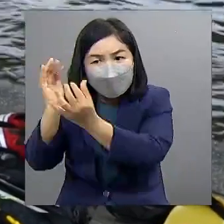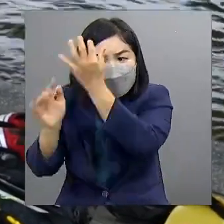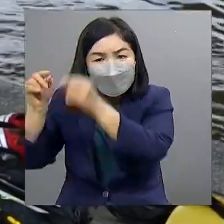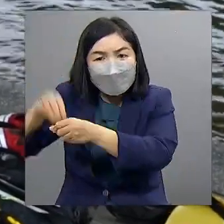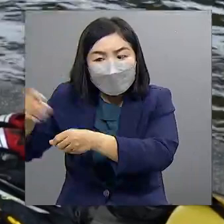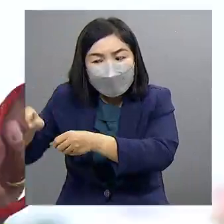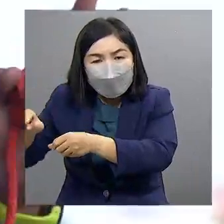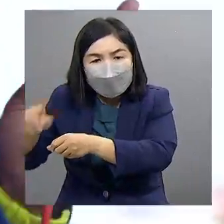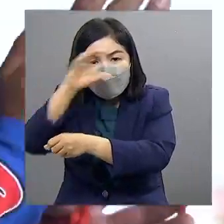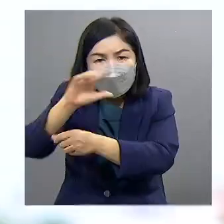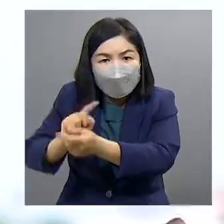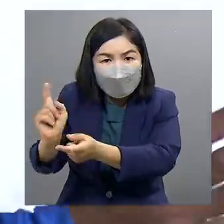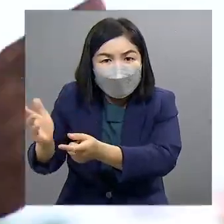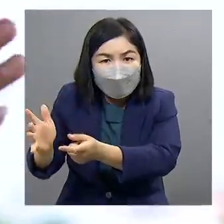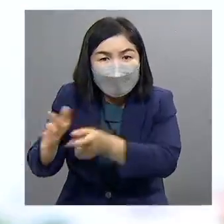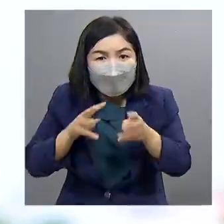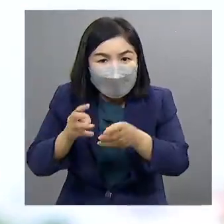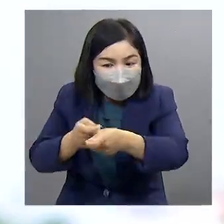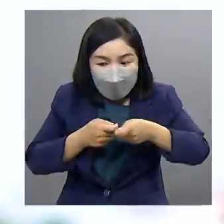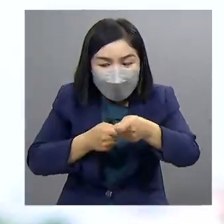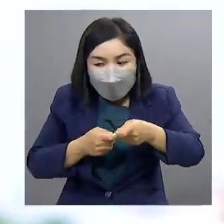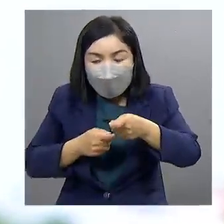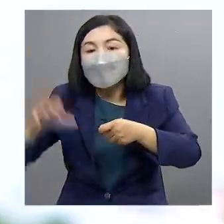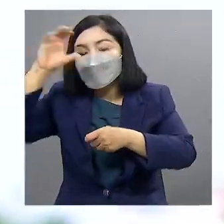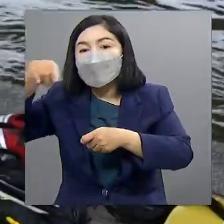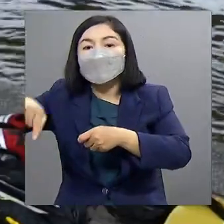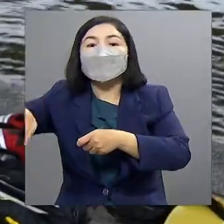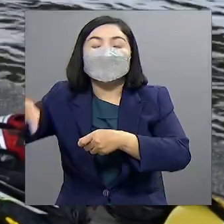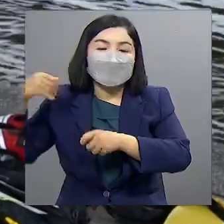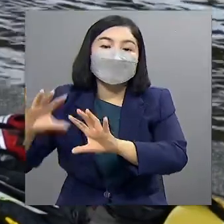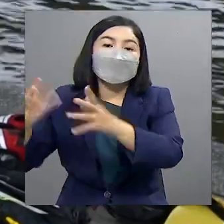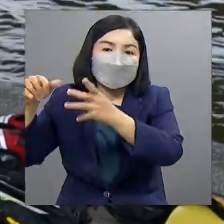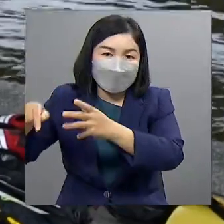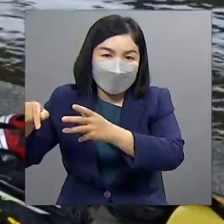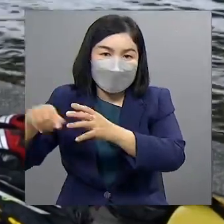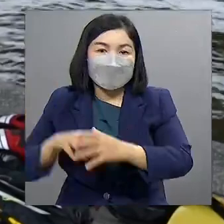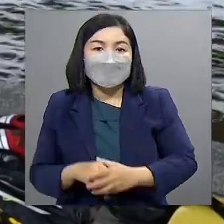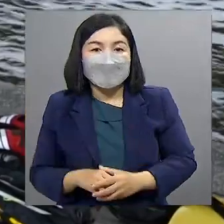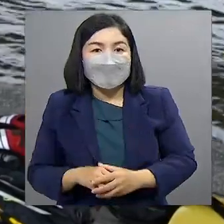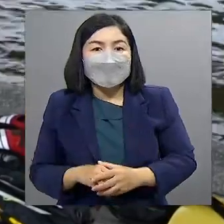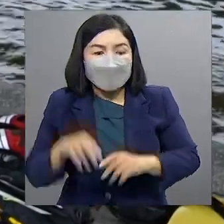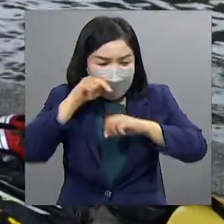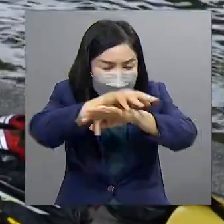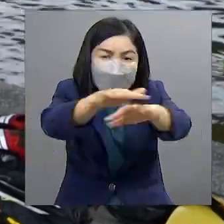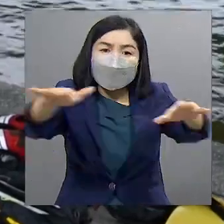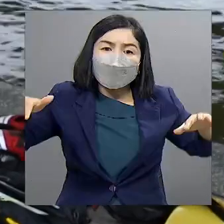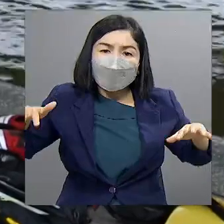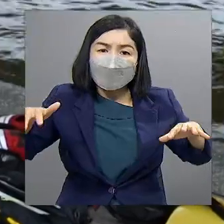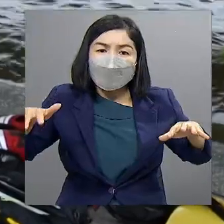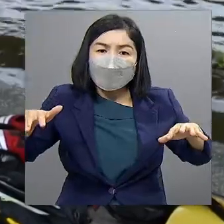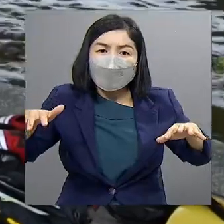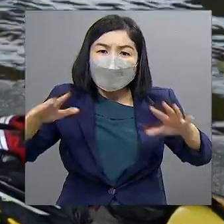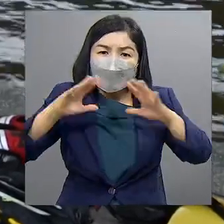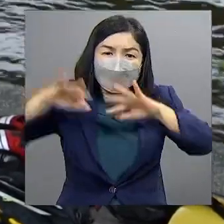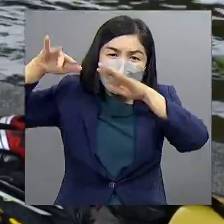อก็ให้เรียกขึ้นมาแล้วก็มาซ้ำที่เดิมตรงนั้นตรงที่หายไปคร ับเนี่ยอย่างแม่น้ำเจ้าพระยาที่เราเห็นตอนนี้เนี่ยไม่ได้สงบนิ่งเลยมี